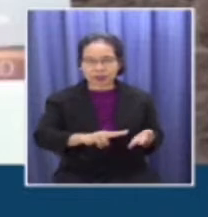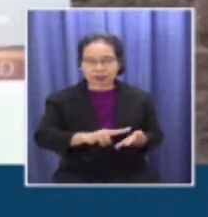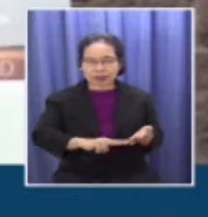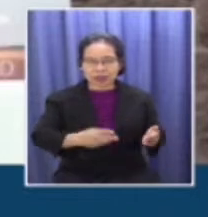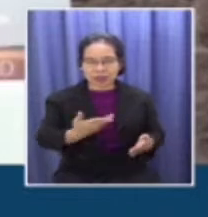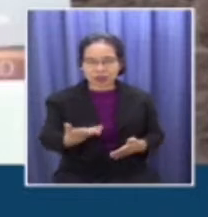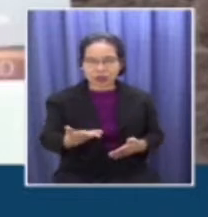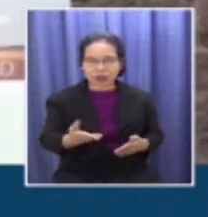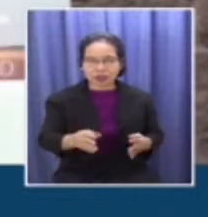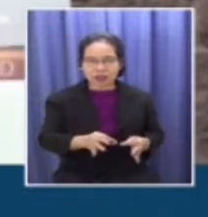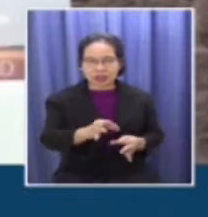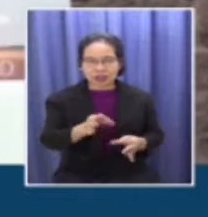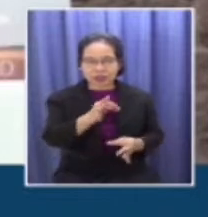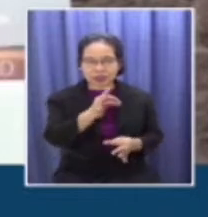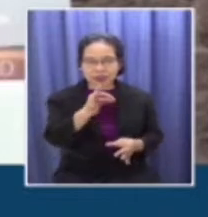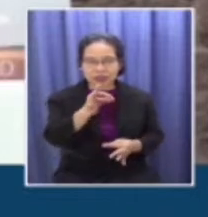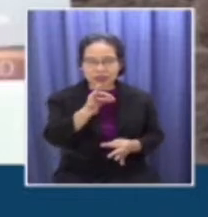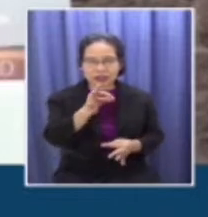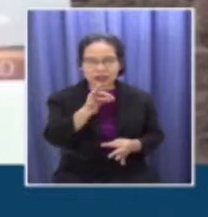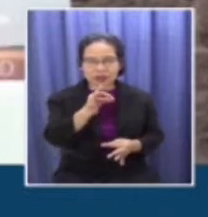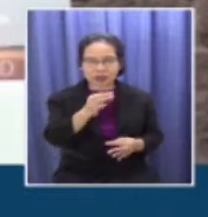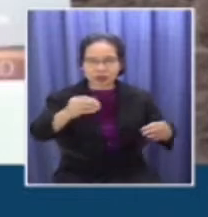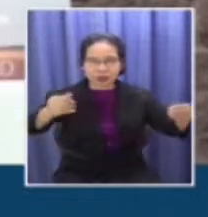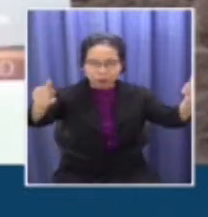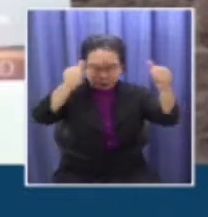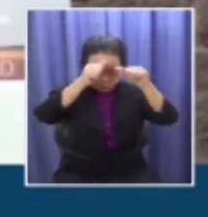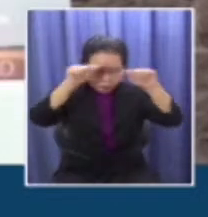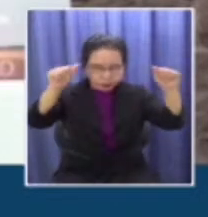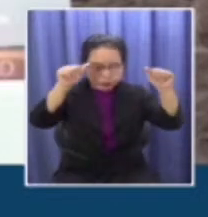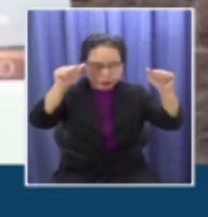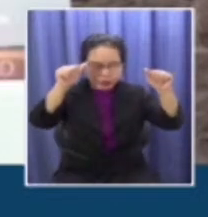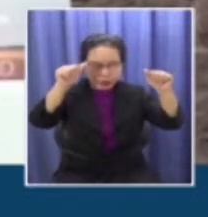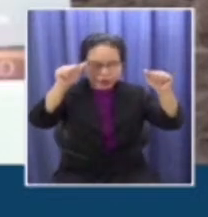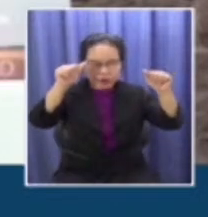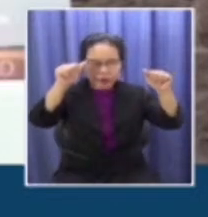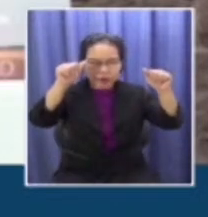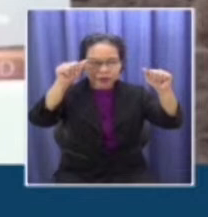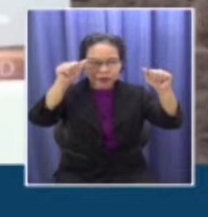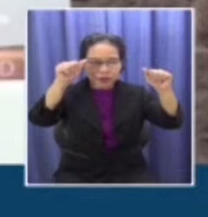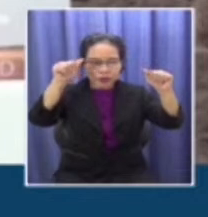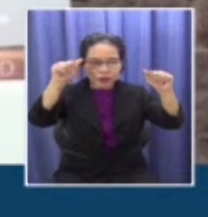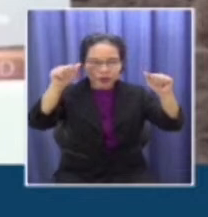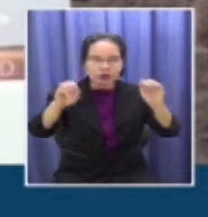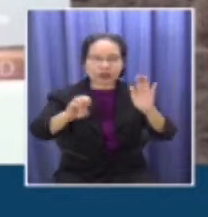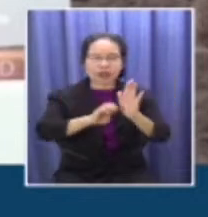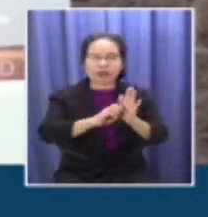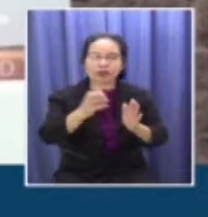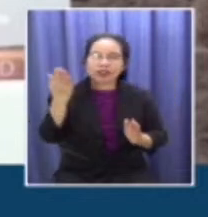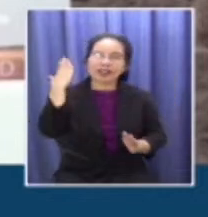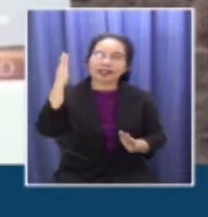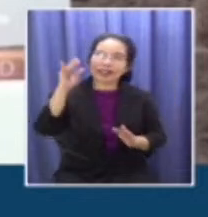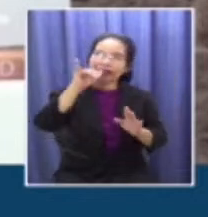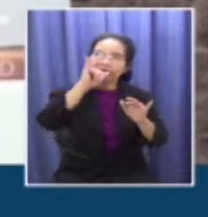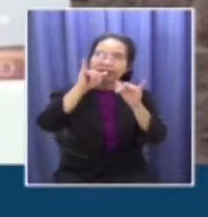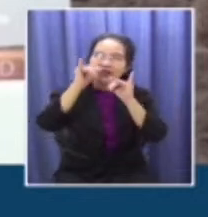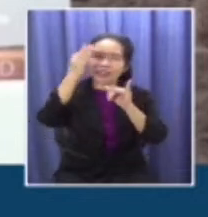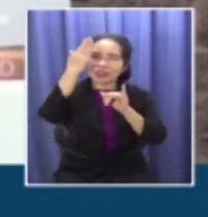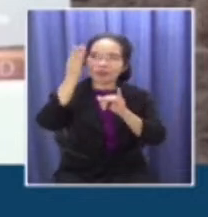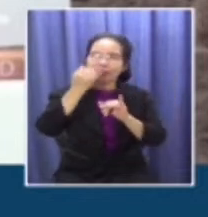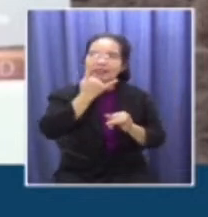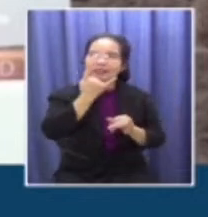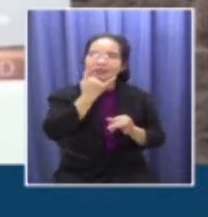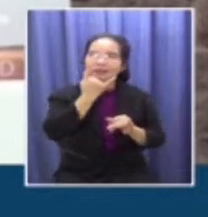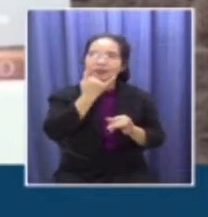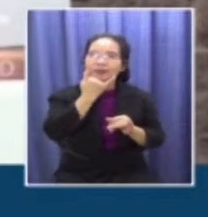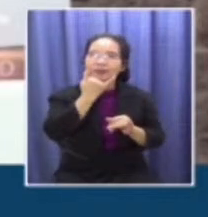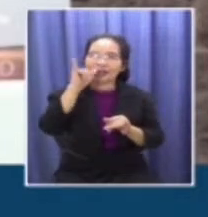a ɛma nipa ɛyɛ and my bonnet say,